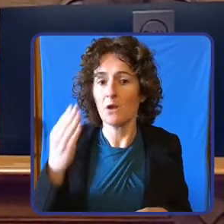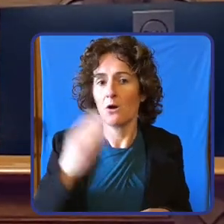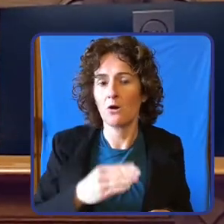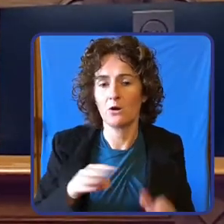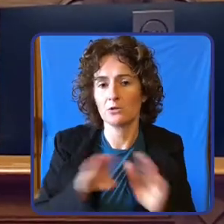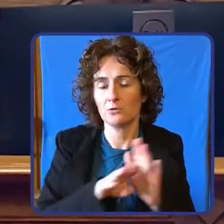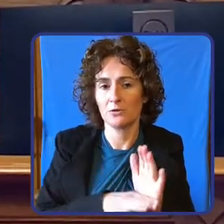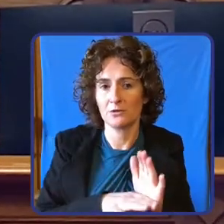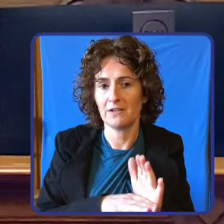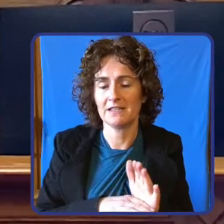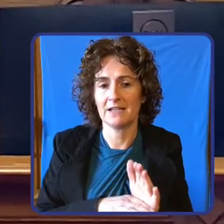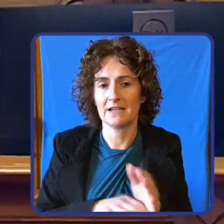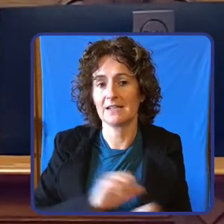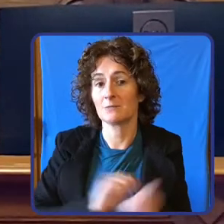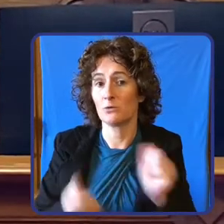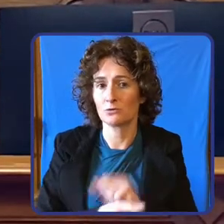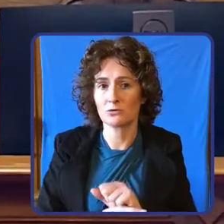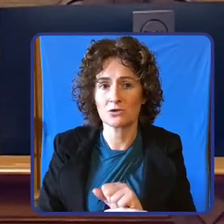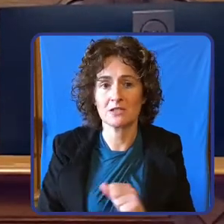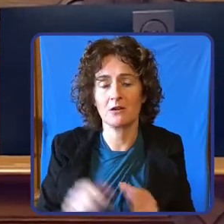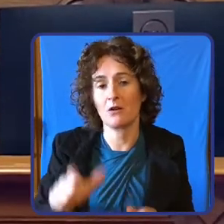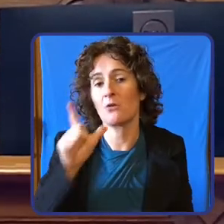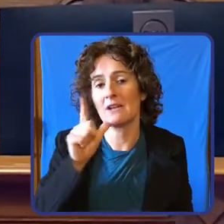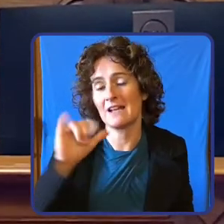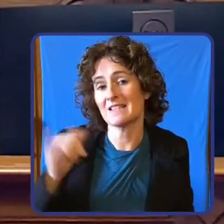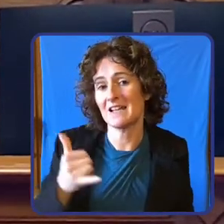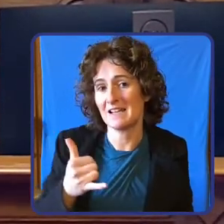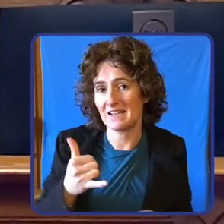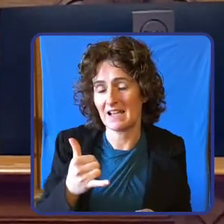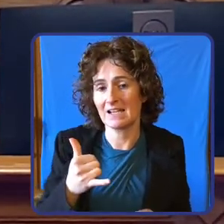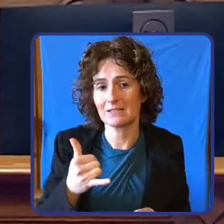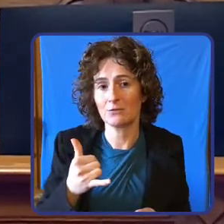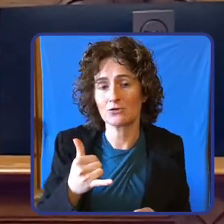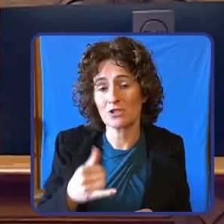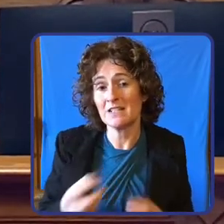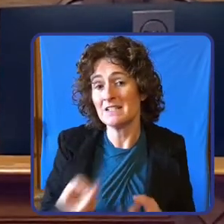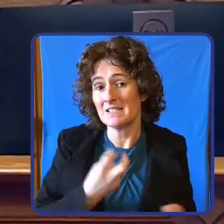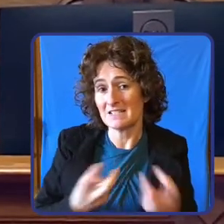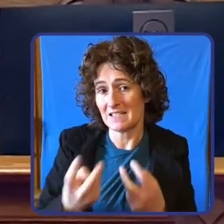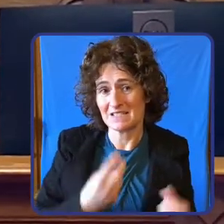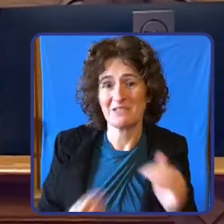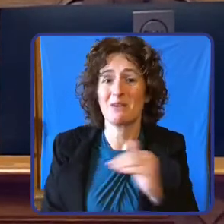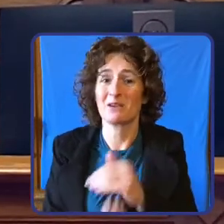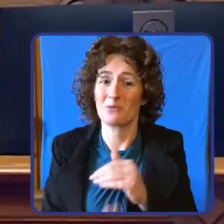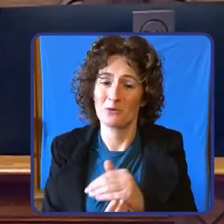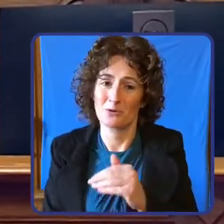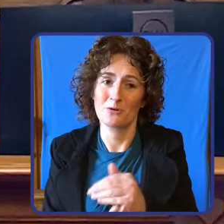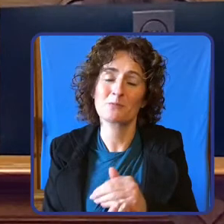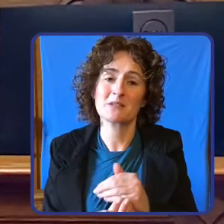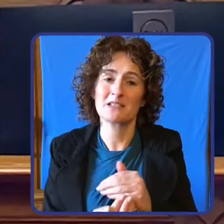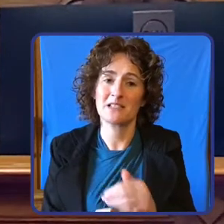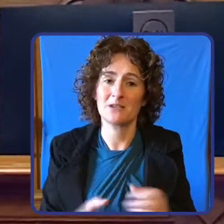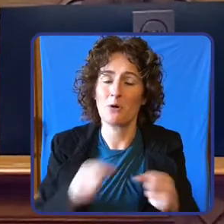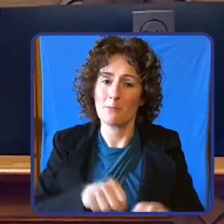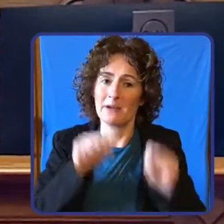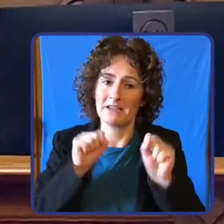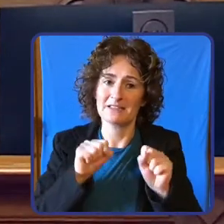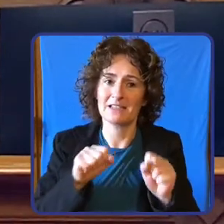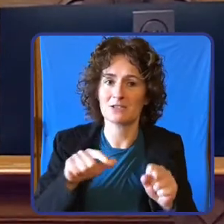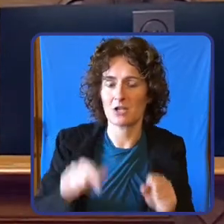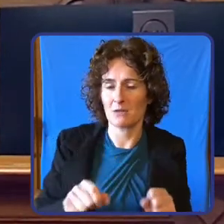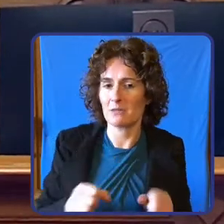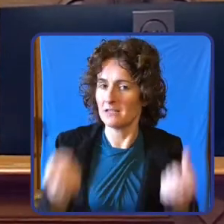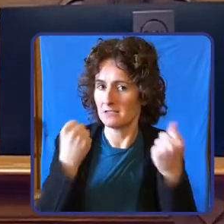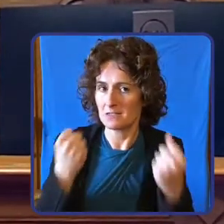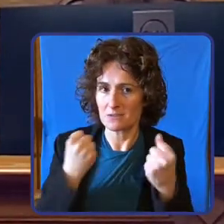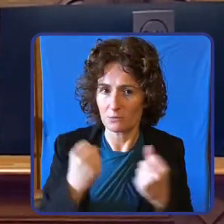János lesz kénytelen majd, remélhetőleg szintén korrupciómentesen beszerezni és kivitelezni. Jó, tehát nagyon szurkolunk neki, mostantól kezdve